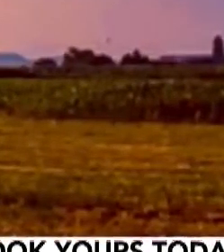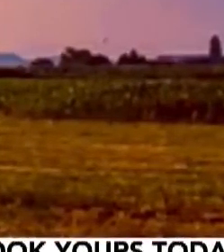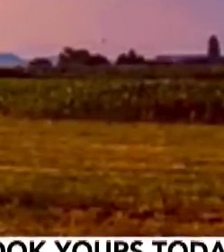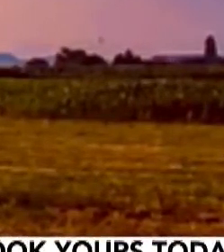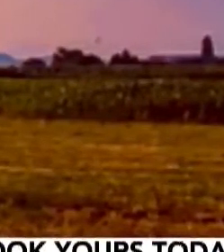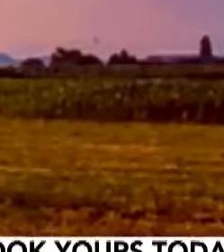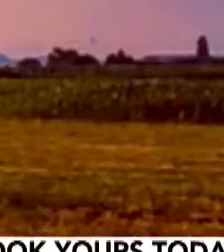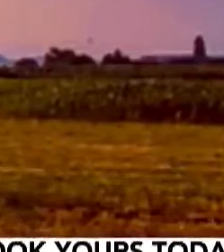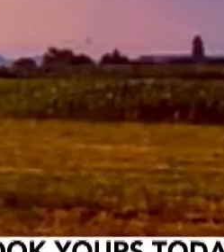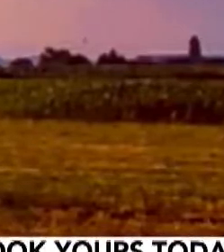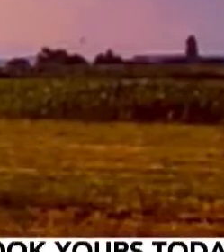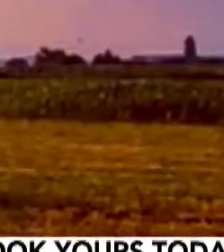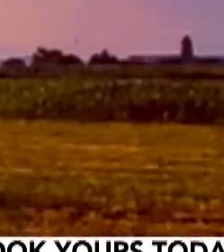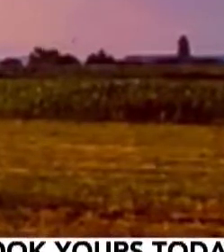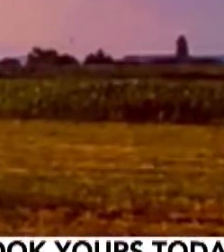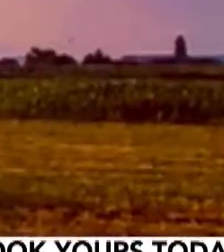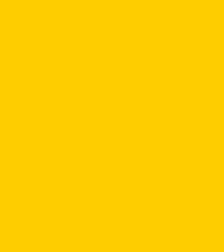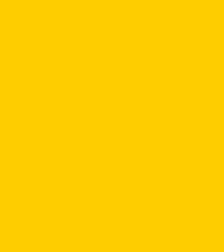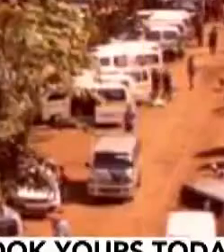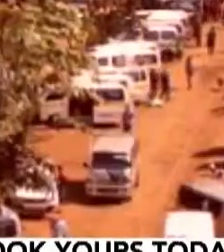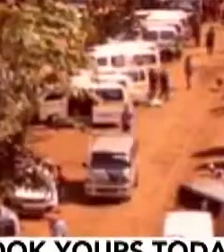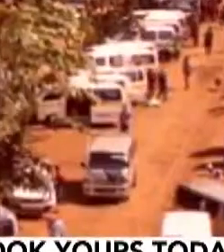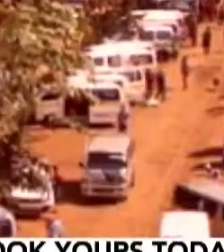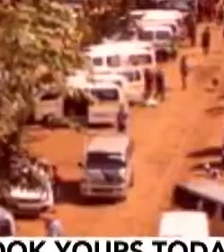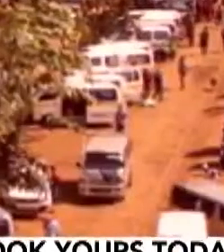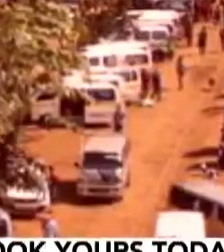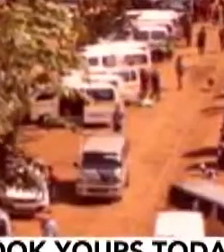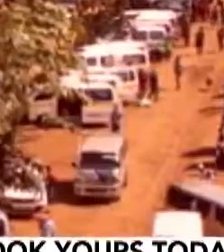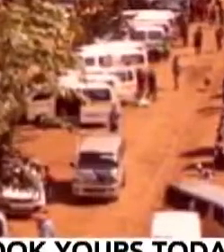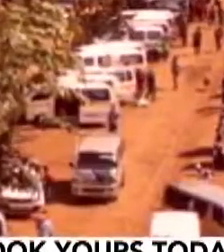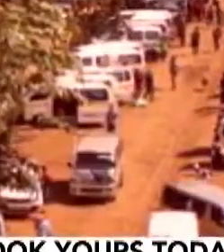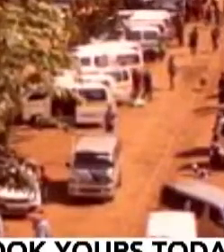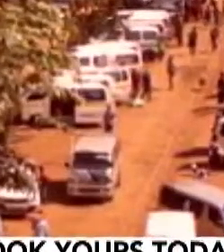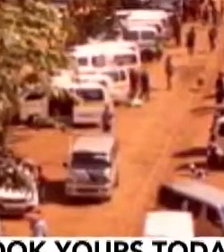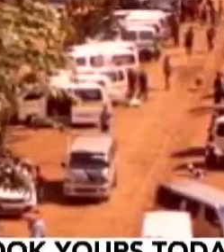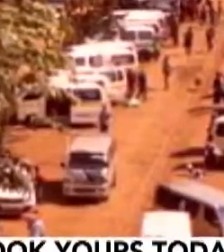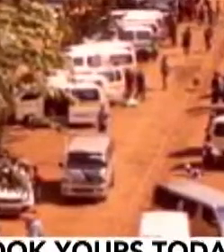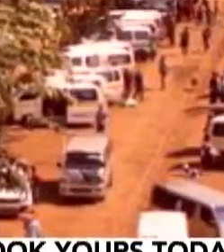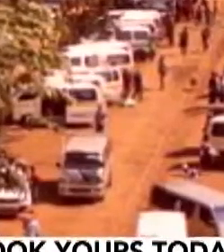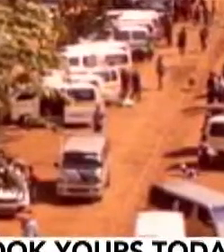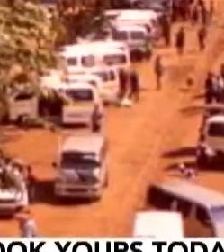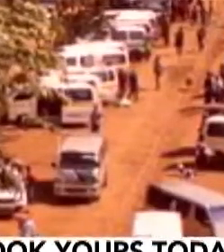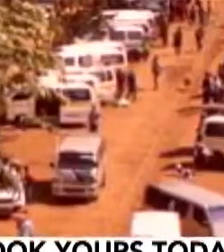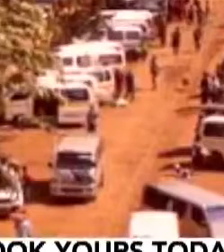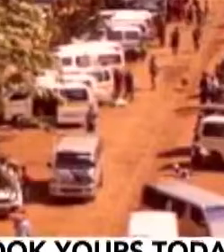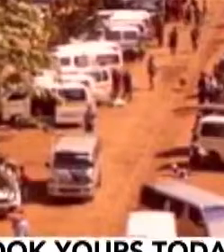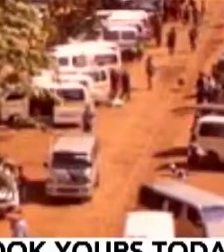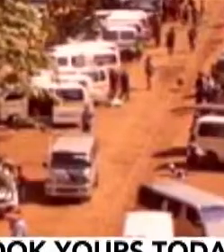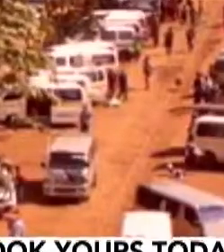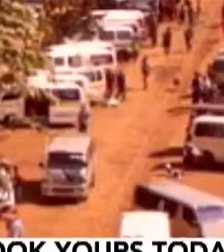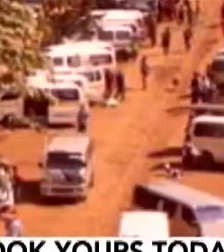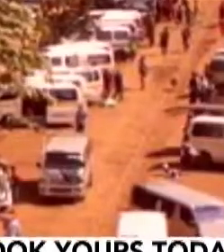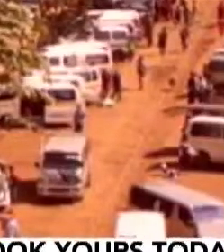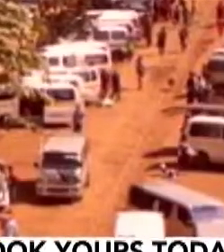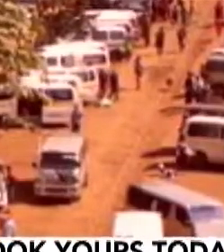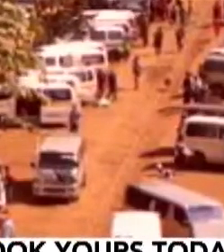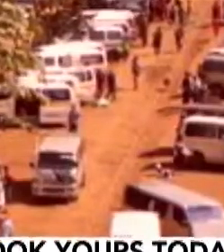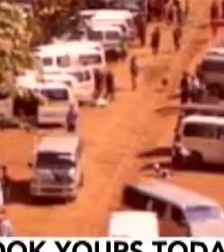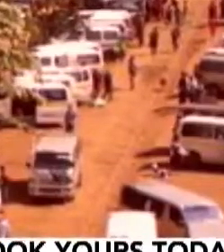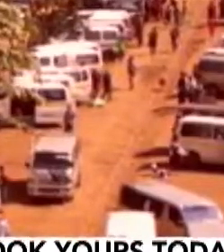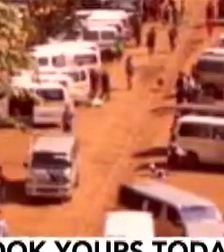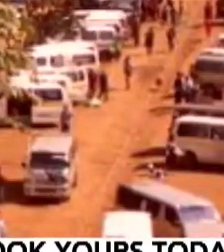thogora wa 160 peke yake haha Rwamburi kilomita 8 kuma Limuru Town ukaheo offer